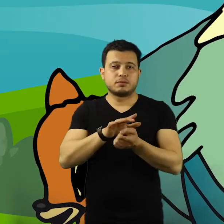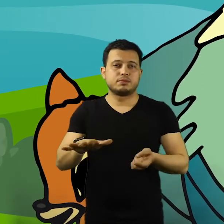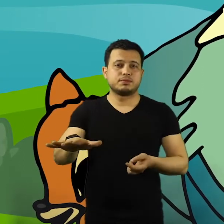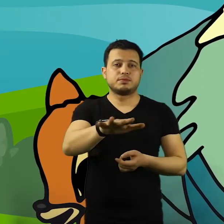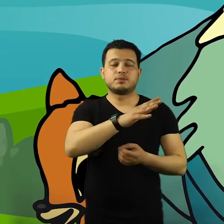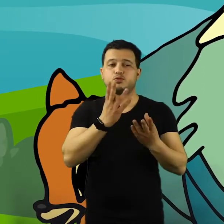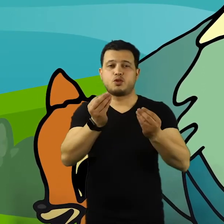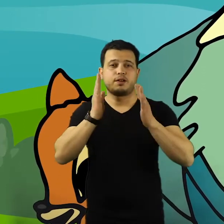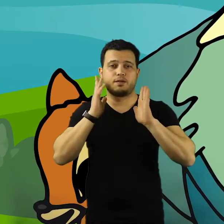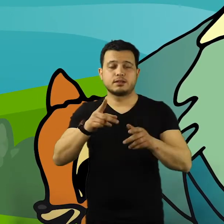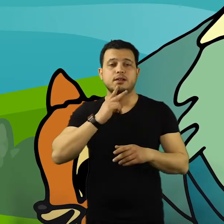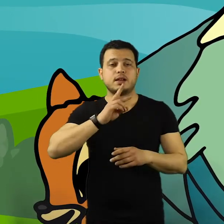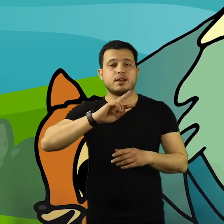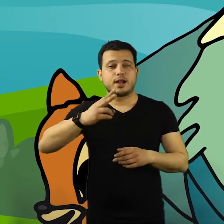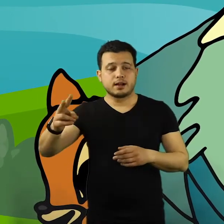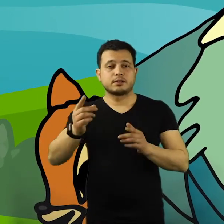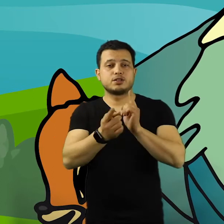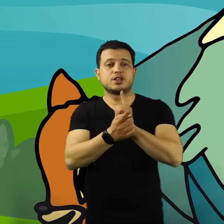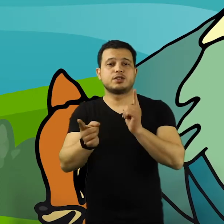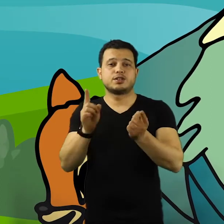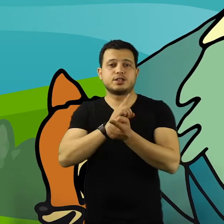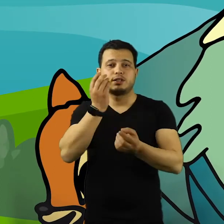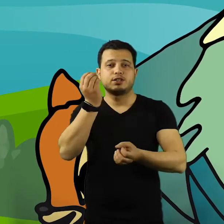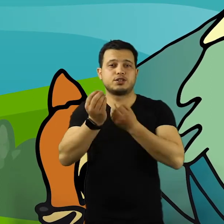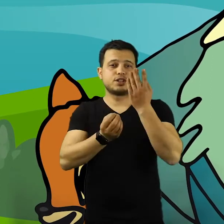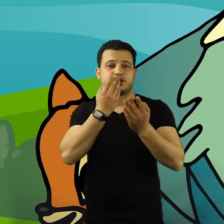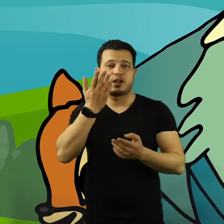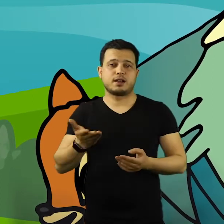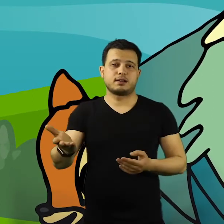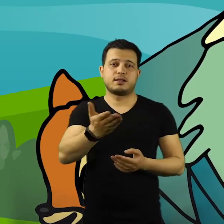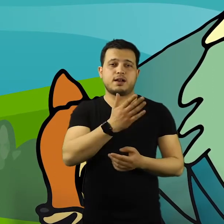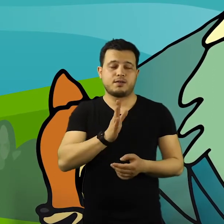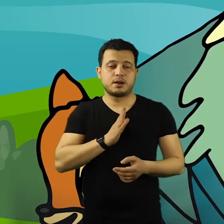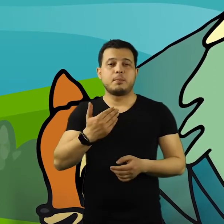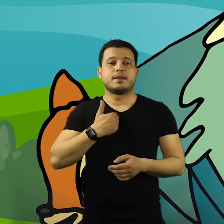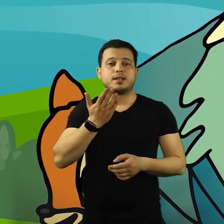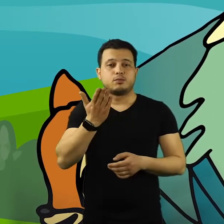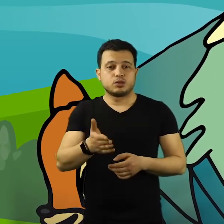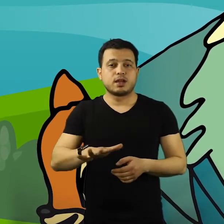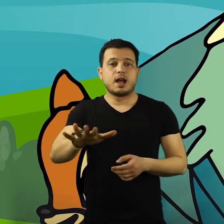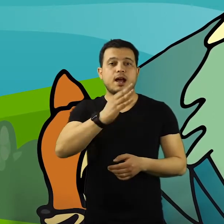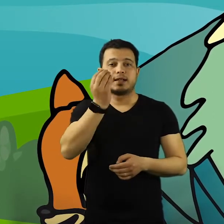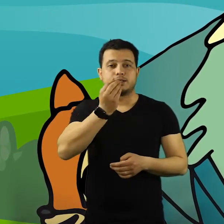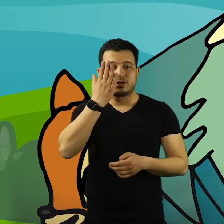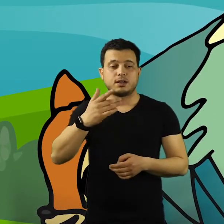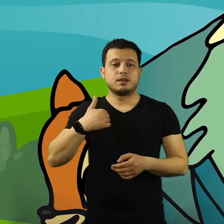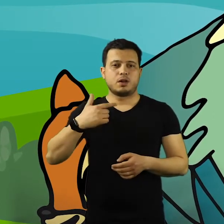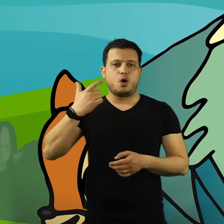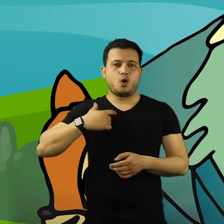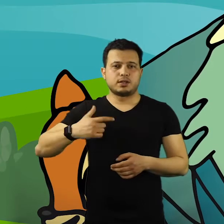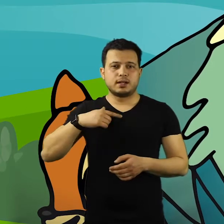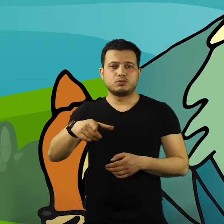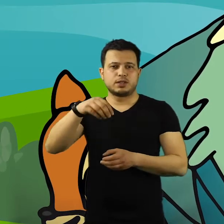Rengarenk çeşit çeşit çiçekler vardır Ben de buradaki her çiçeğin özelliğini